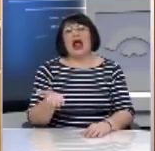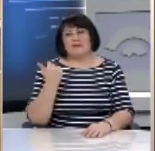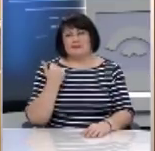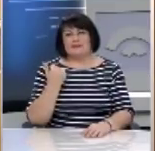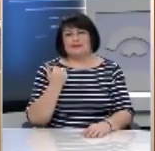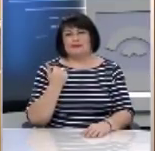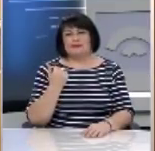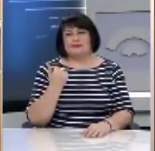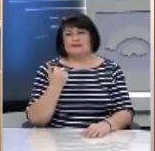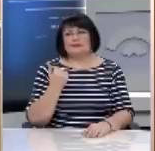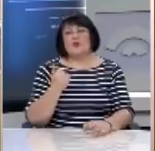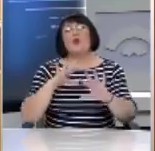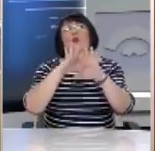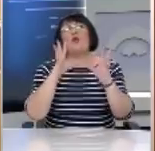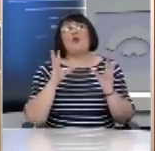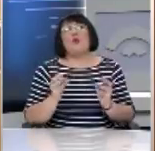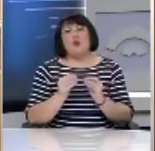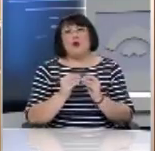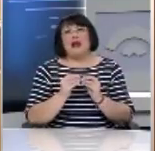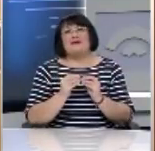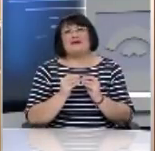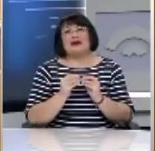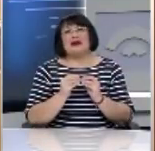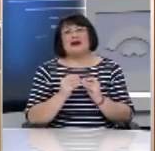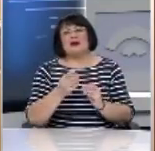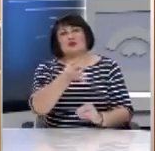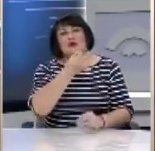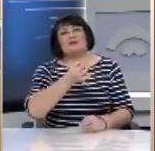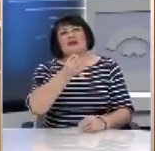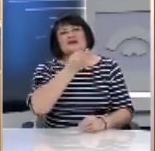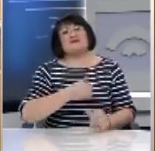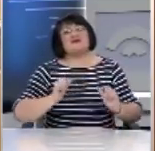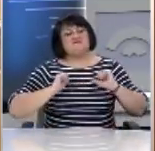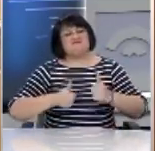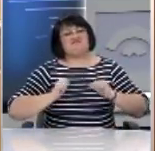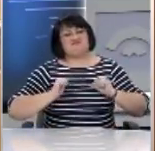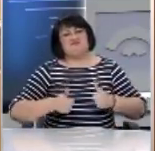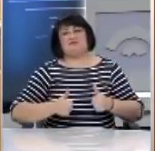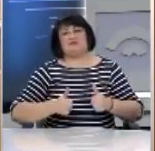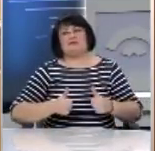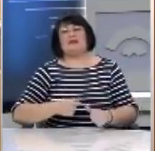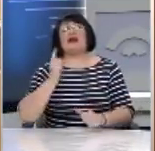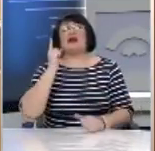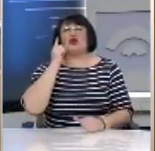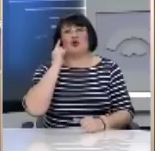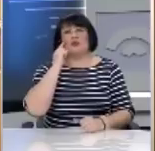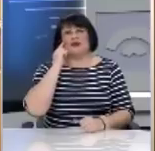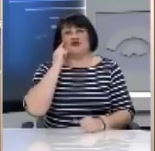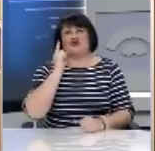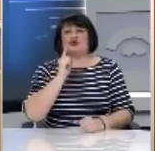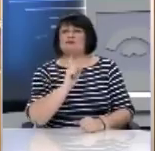ακόμη και αν δεν ήταν, όλα αυτά τα δίθεν γενναία, νομίζω ότι θα επιφέρουν